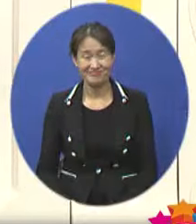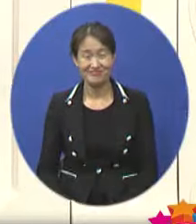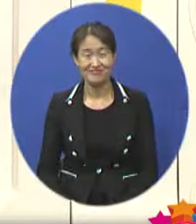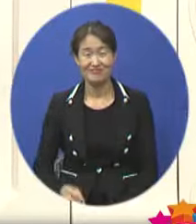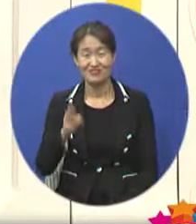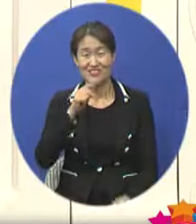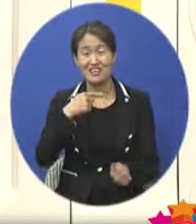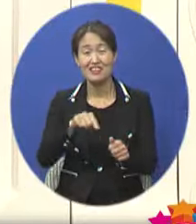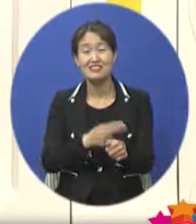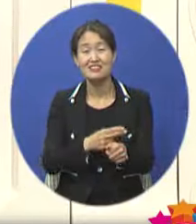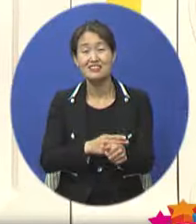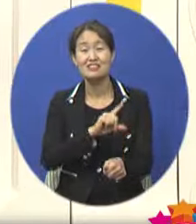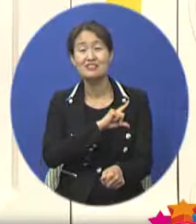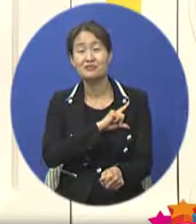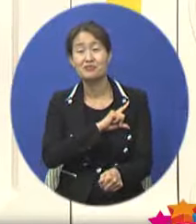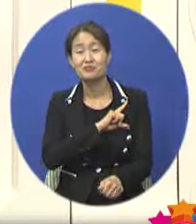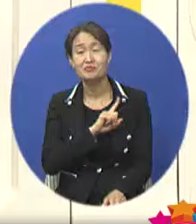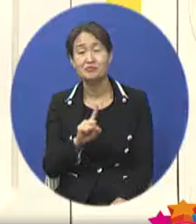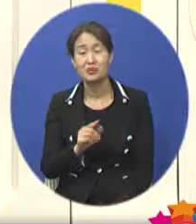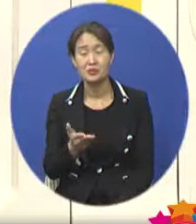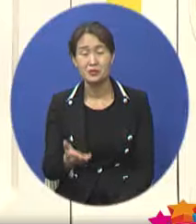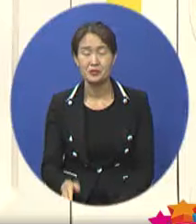노래교실 선생님 성함이 어떻게 되세요?